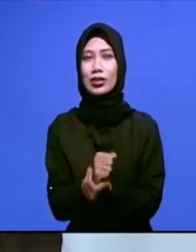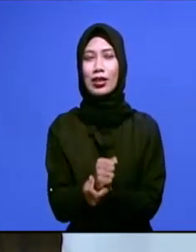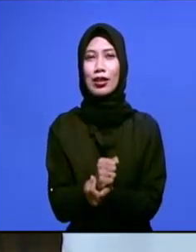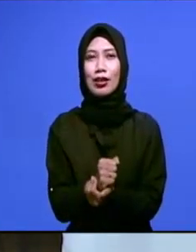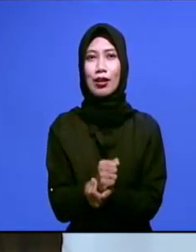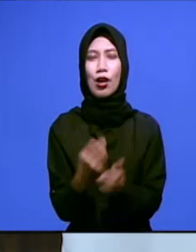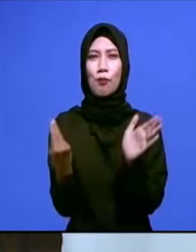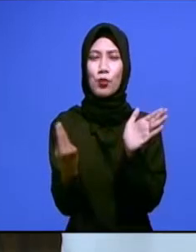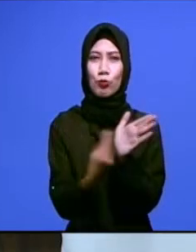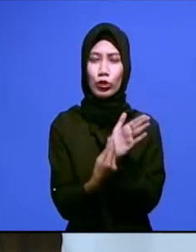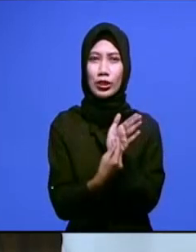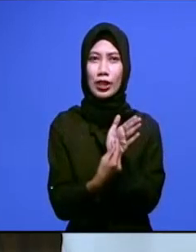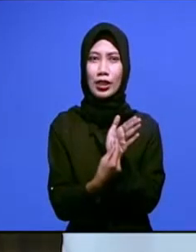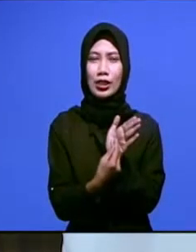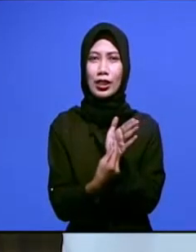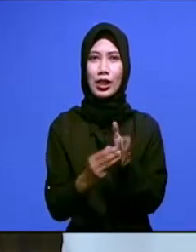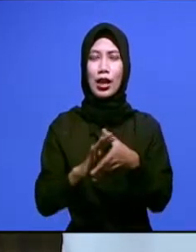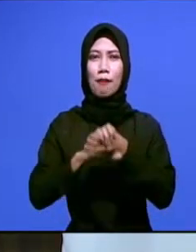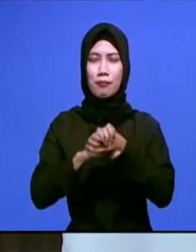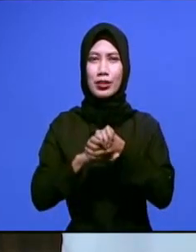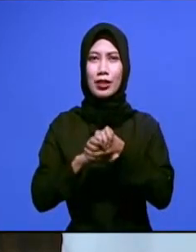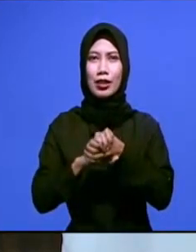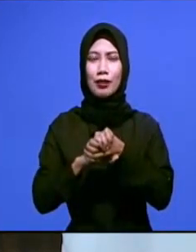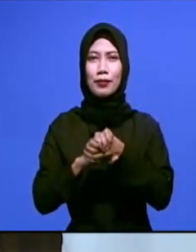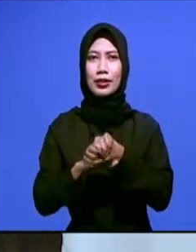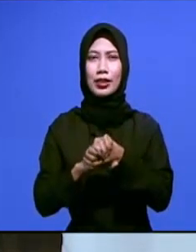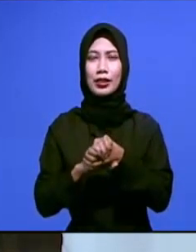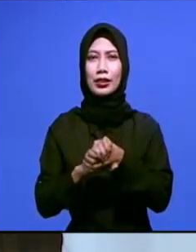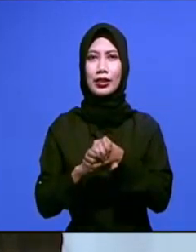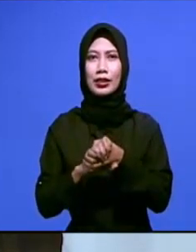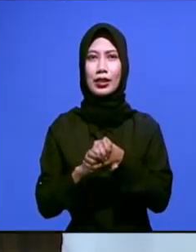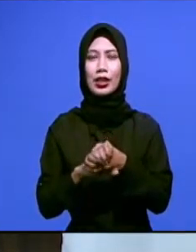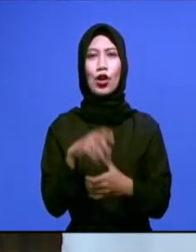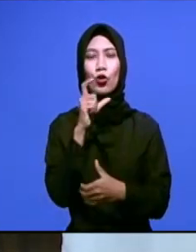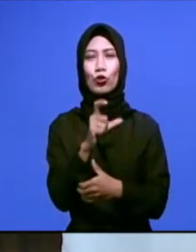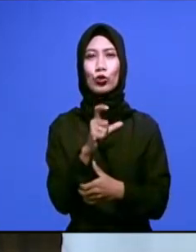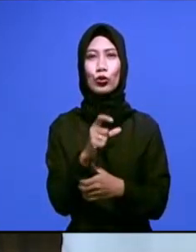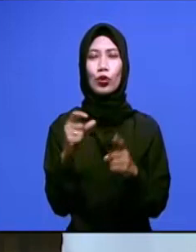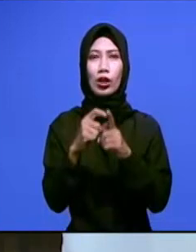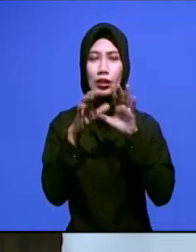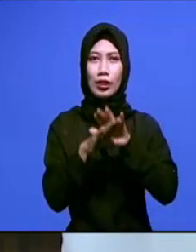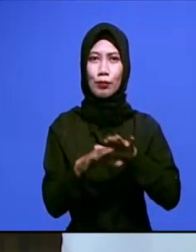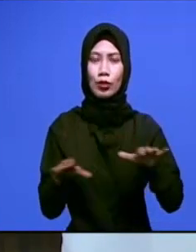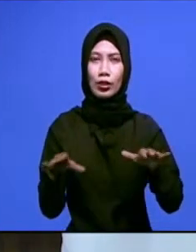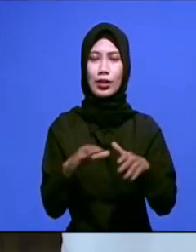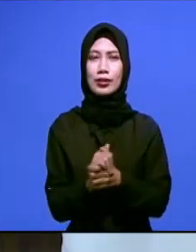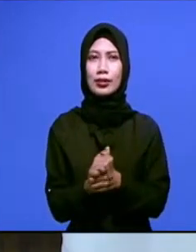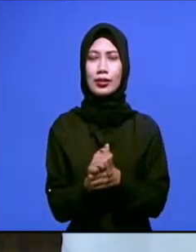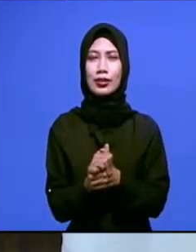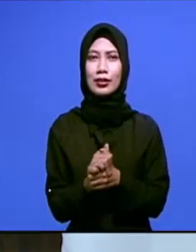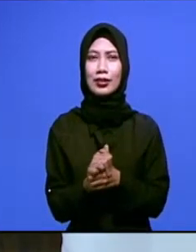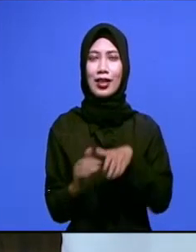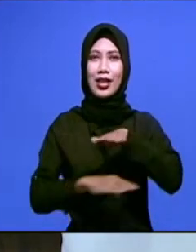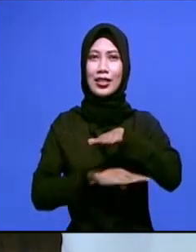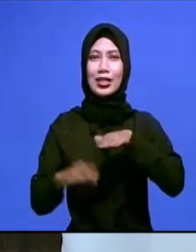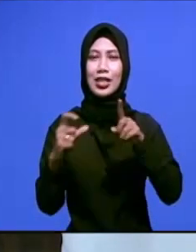luasnya persahabatan serta komitmen terhadap nilai-nilai demokrasi. Kesamaan landasan